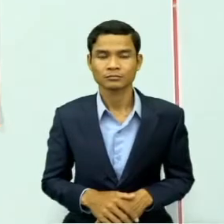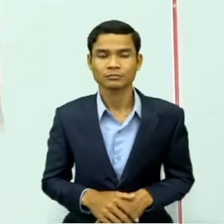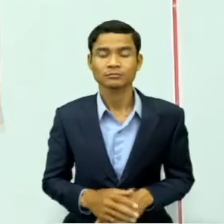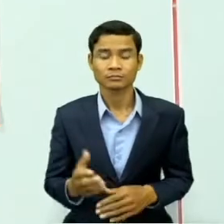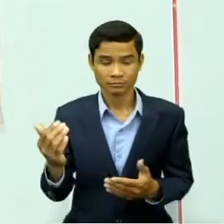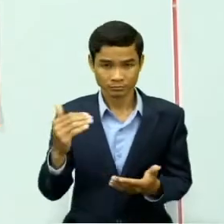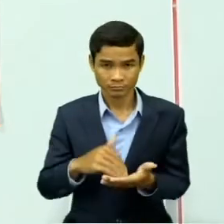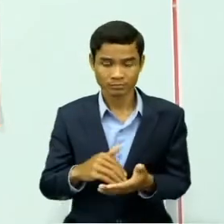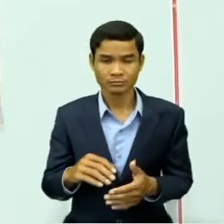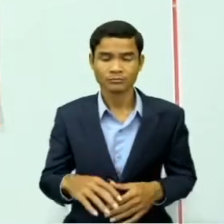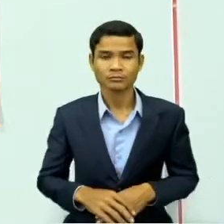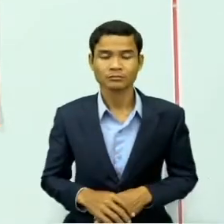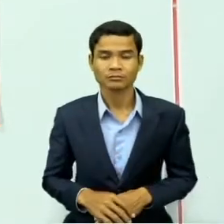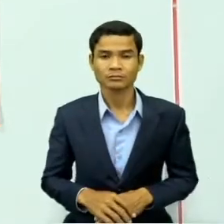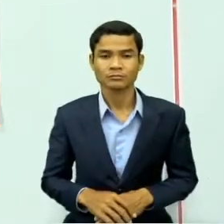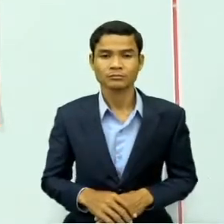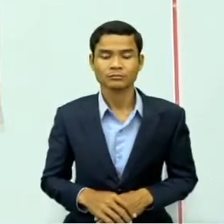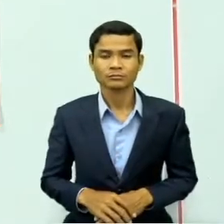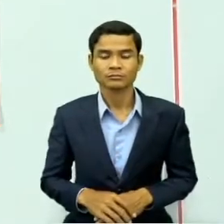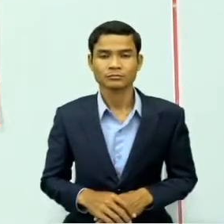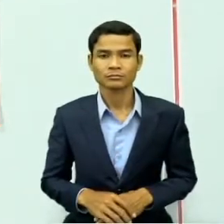Mặt đoàn tiệt cốn.